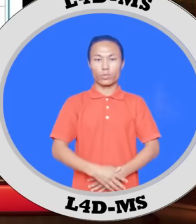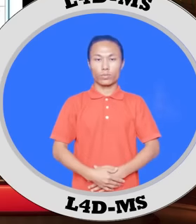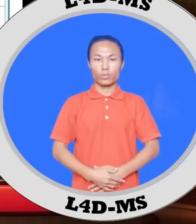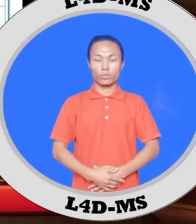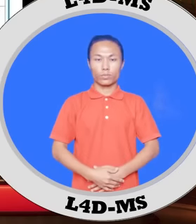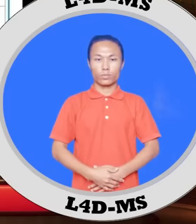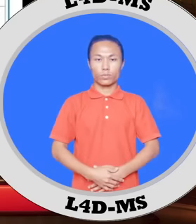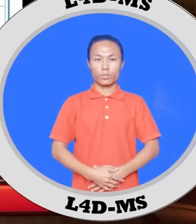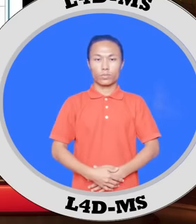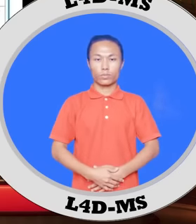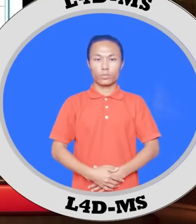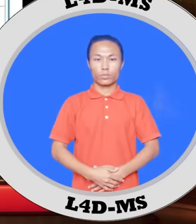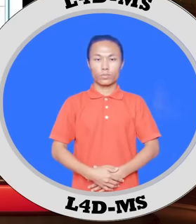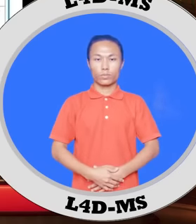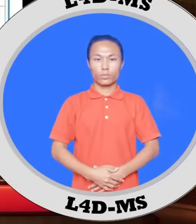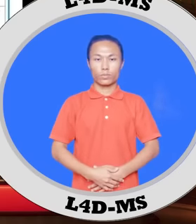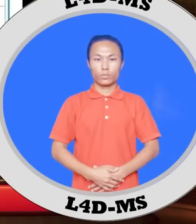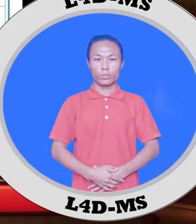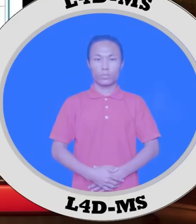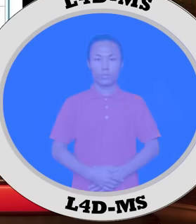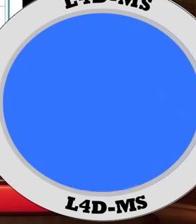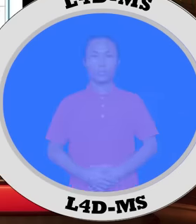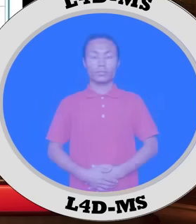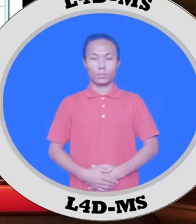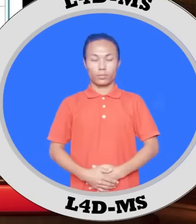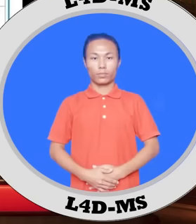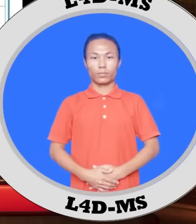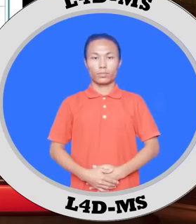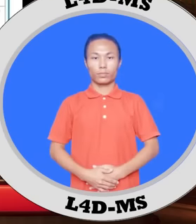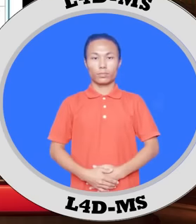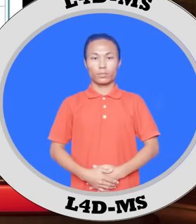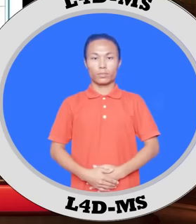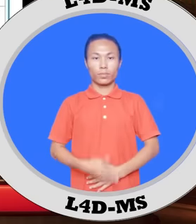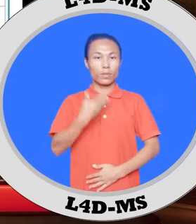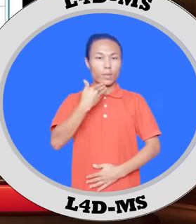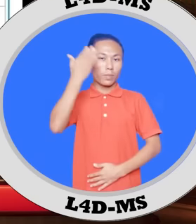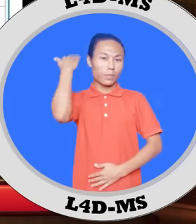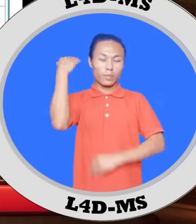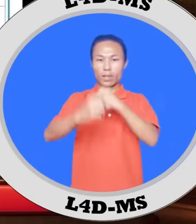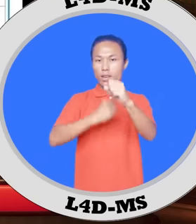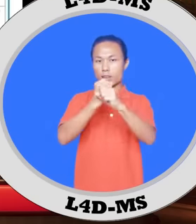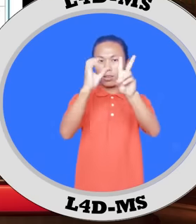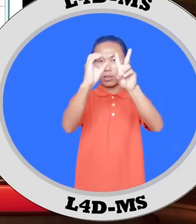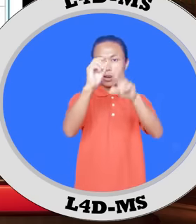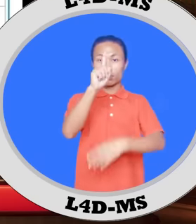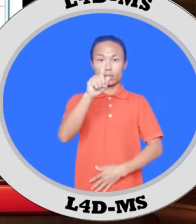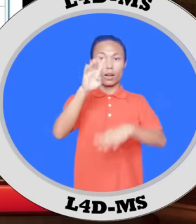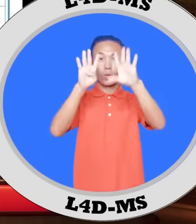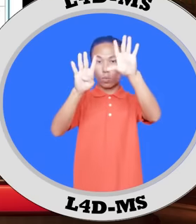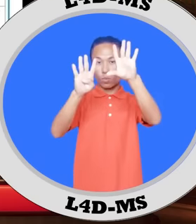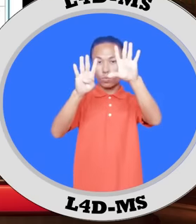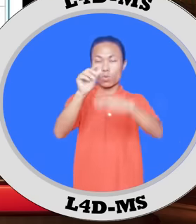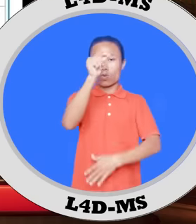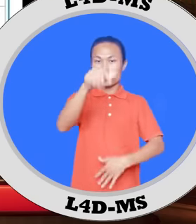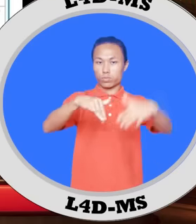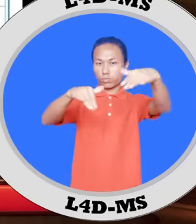30ရက်မှာထုတ်ပြန်ထားတာပါ2019ခုနှစ်အရသာအစိုးရလက်ထက်မှာအိမ်သုံးလျှက်စစ်နှုံထားတွေကိုတယူနစ်ကနေ